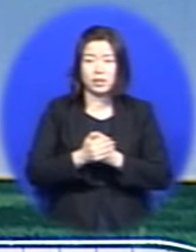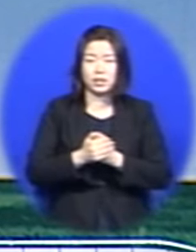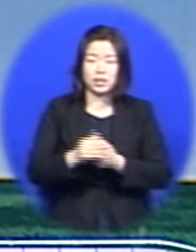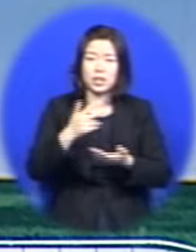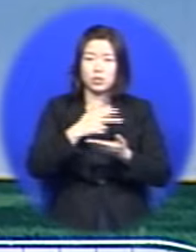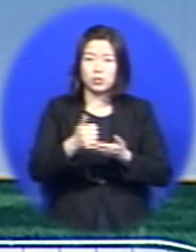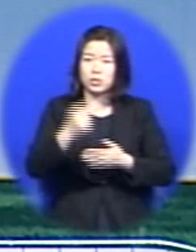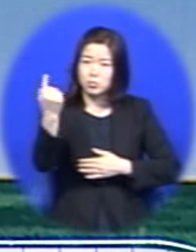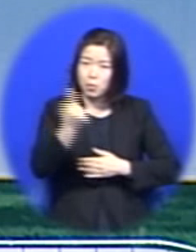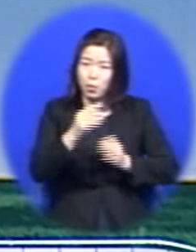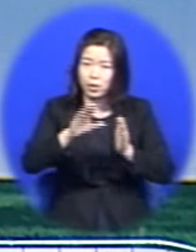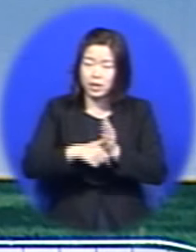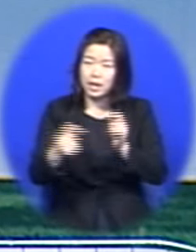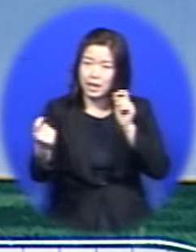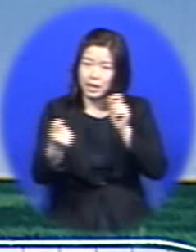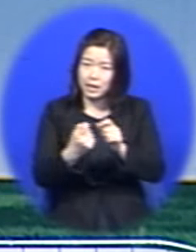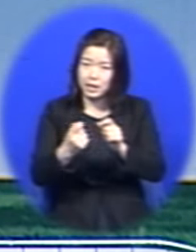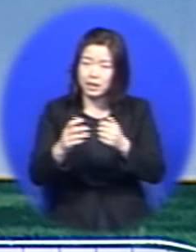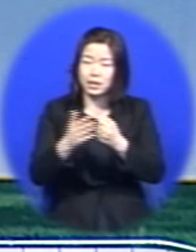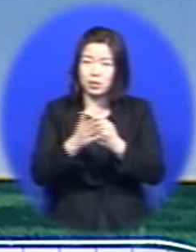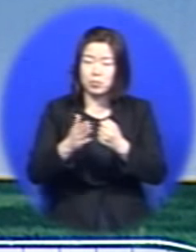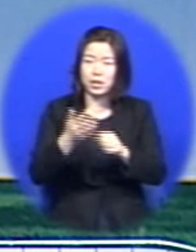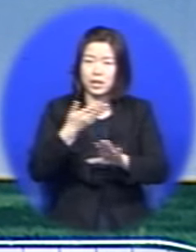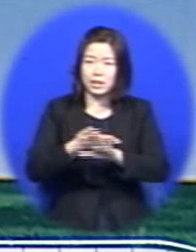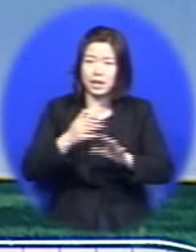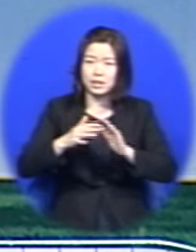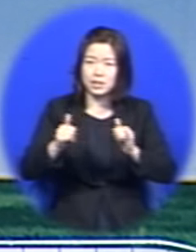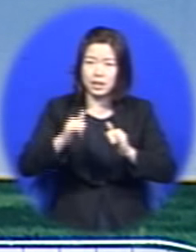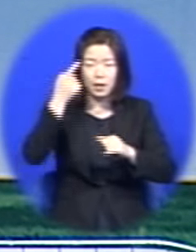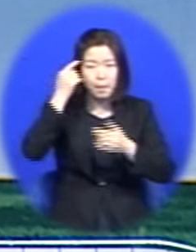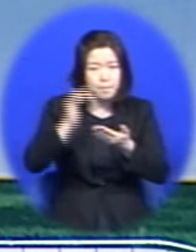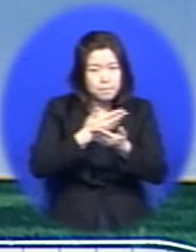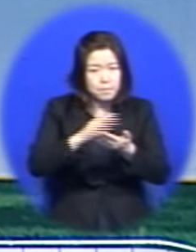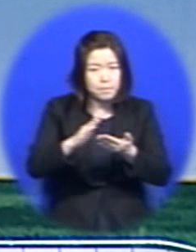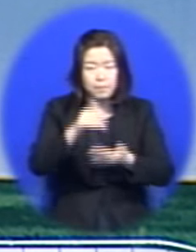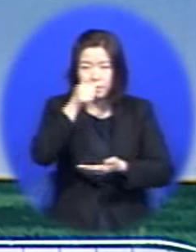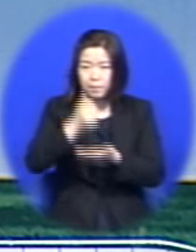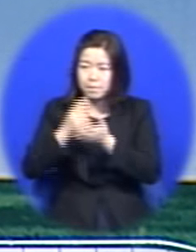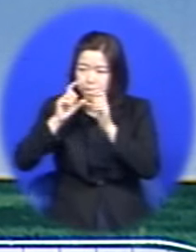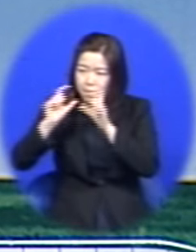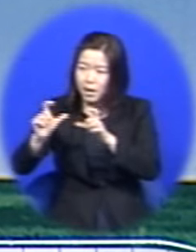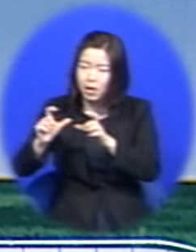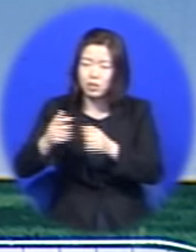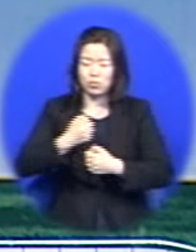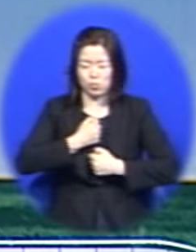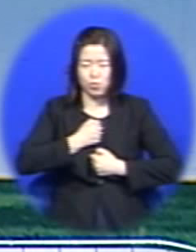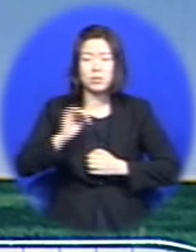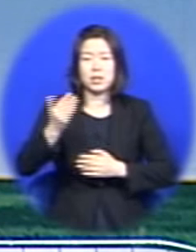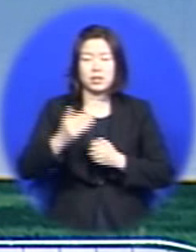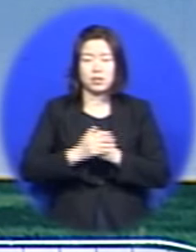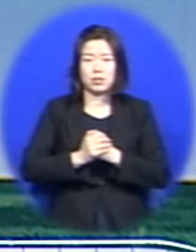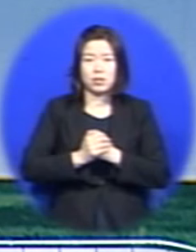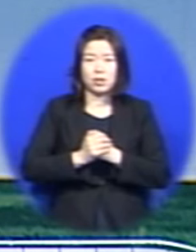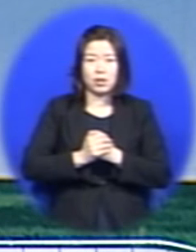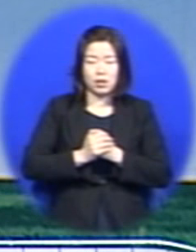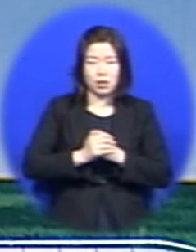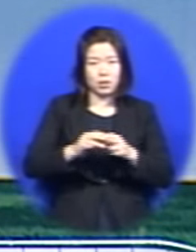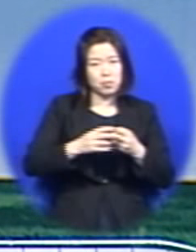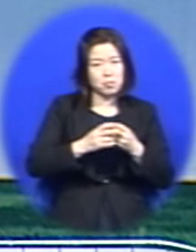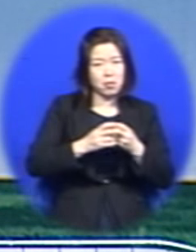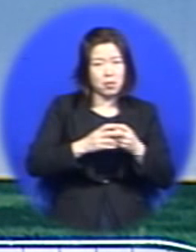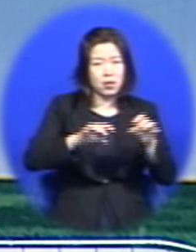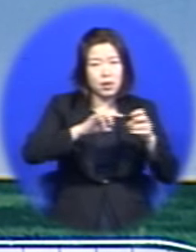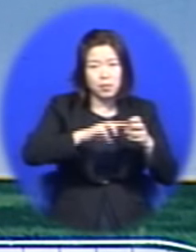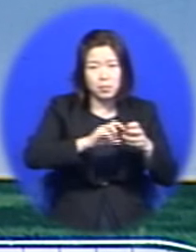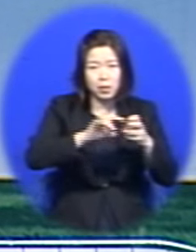주님이 오실 때가 가까웠으니 다른 사람을 판단하고 정죄하는 거 조심해야 돼요. 마태복음 5장 22절에 나는